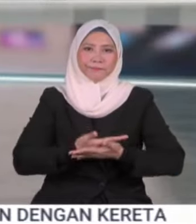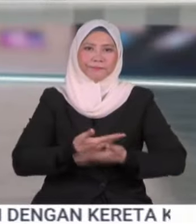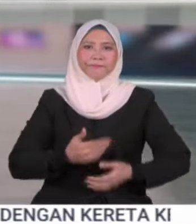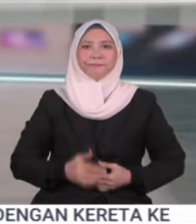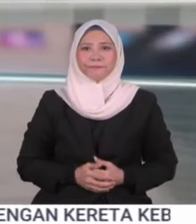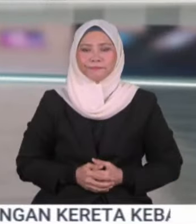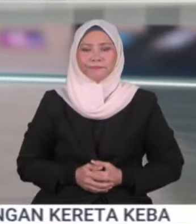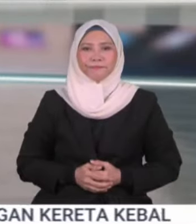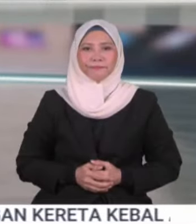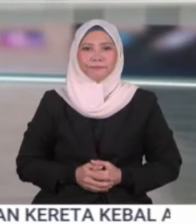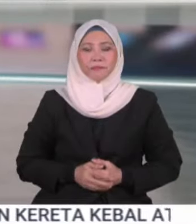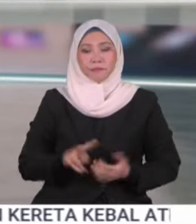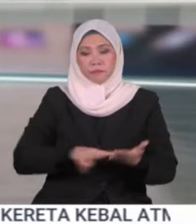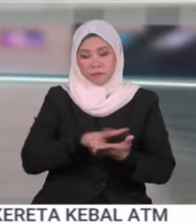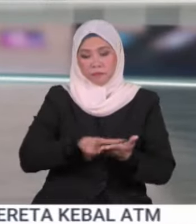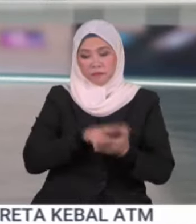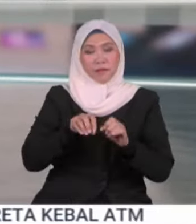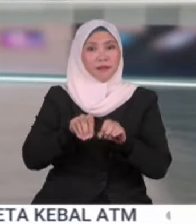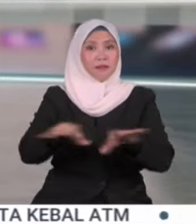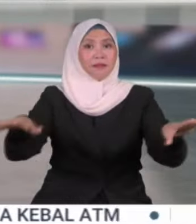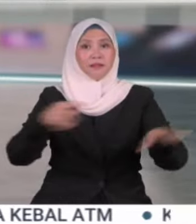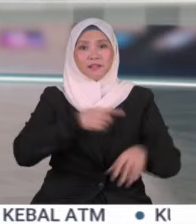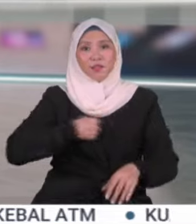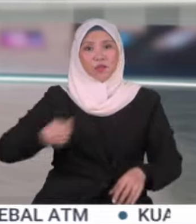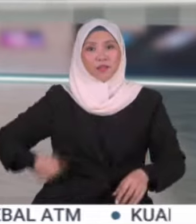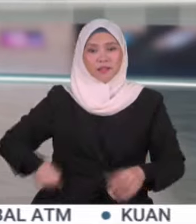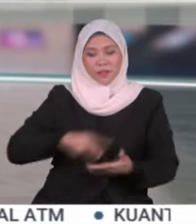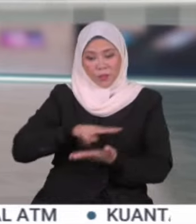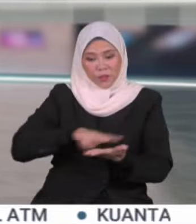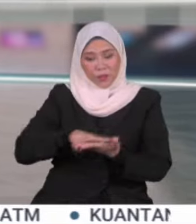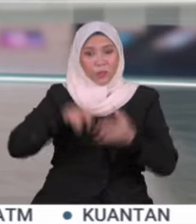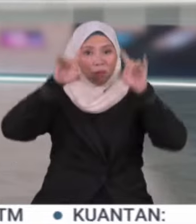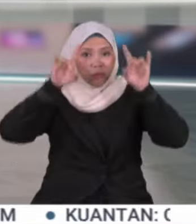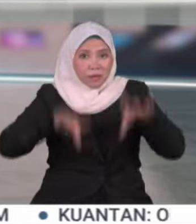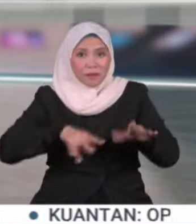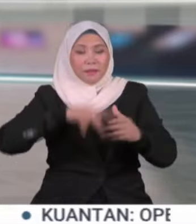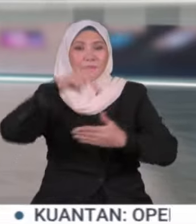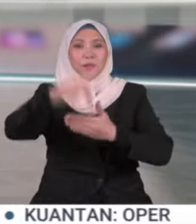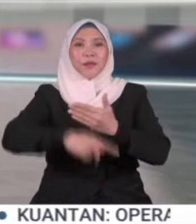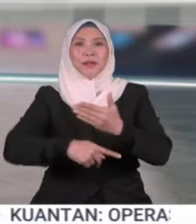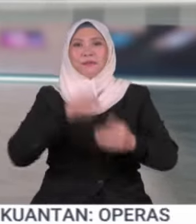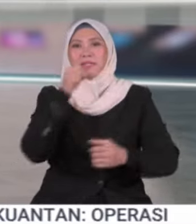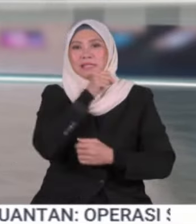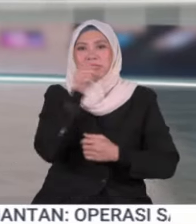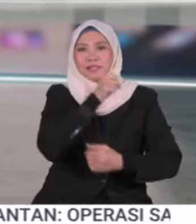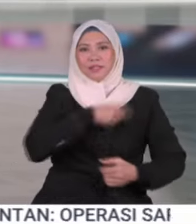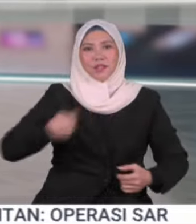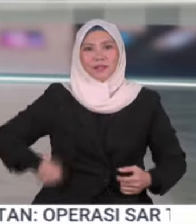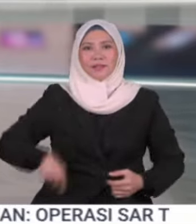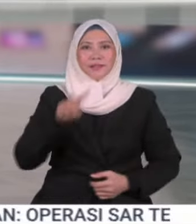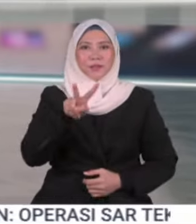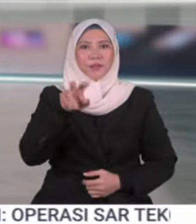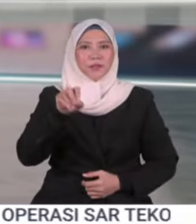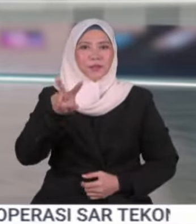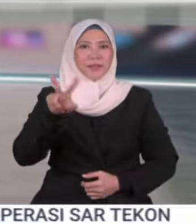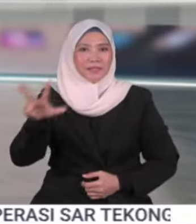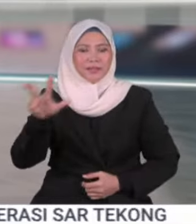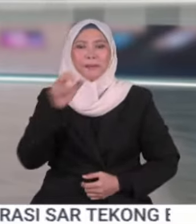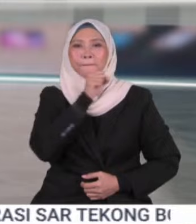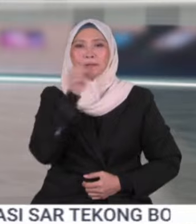meskipun namanya tulangan dalam media sosial di China selepas video Uji bakat program sing China 2020